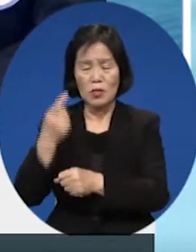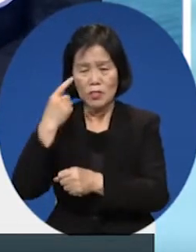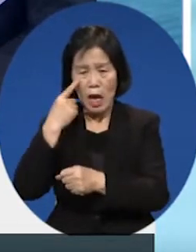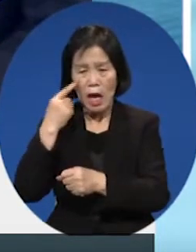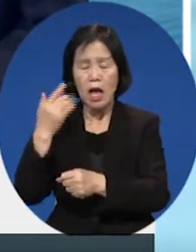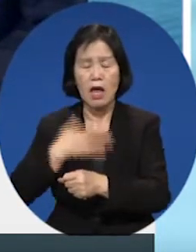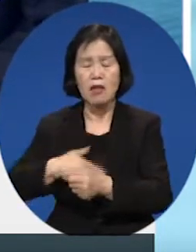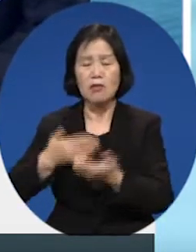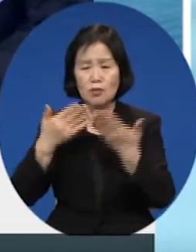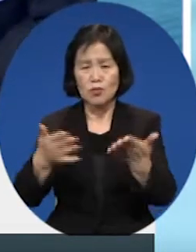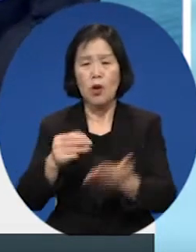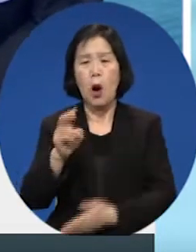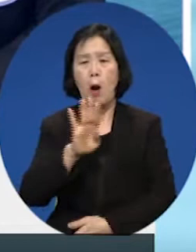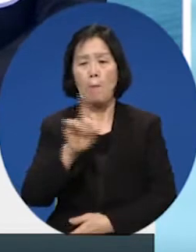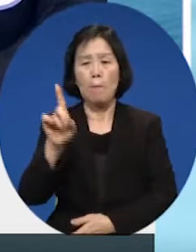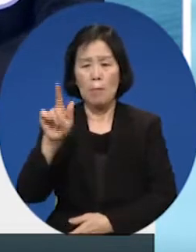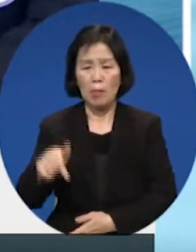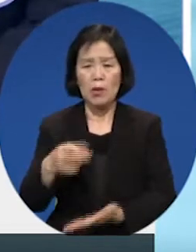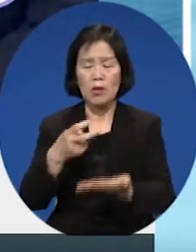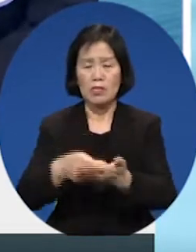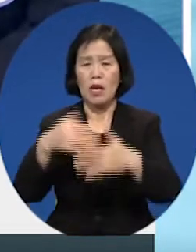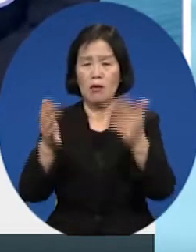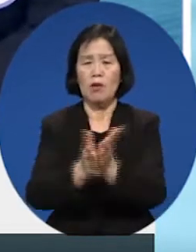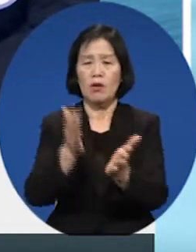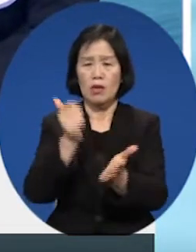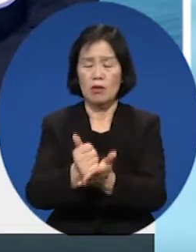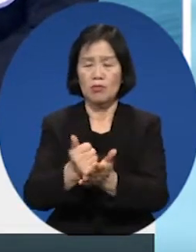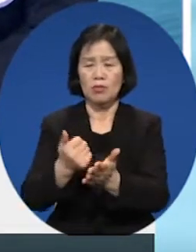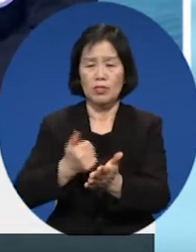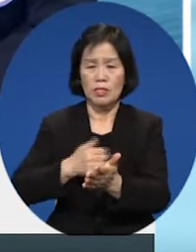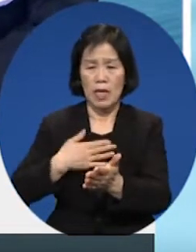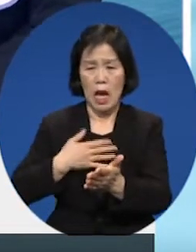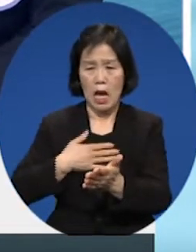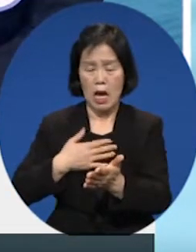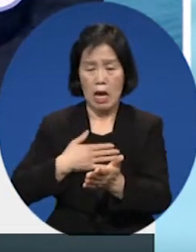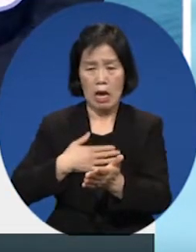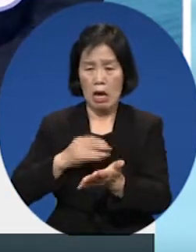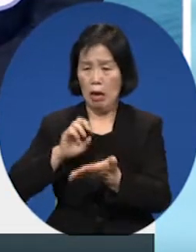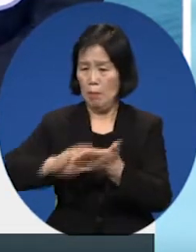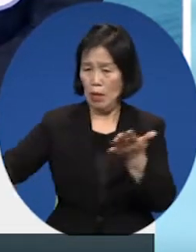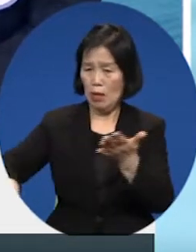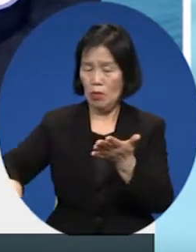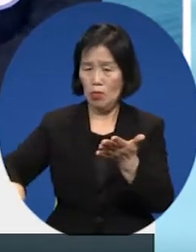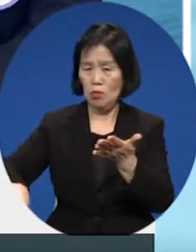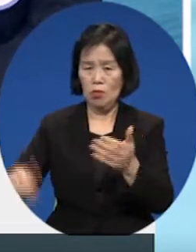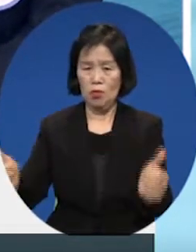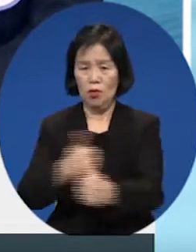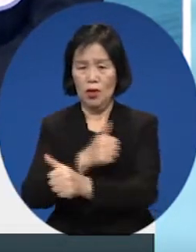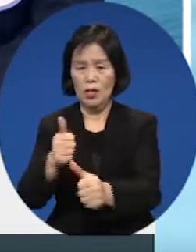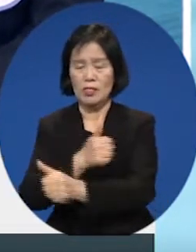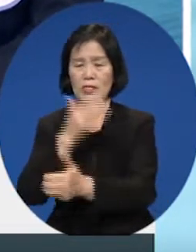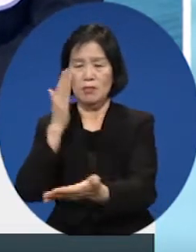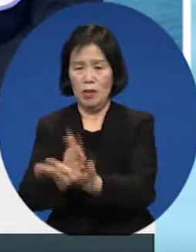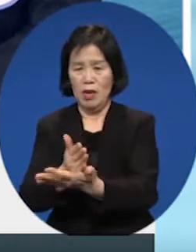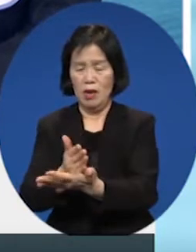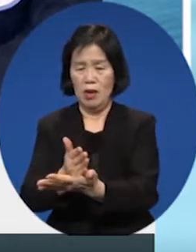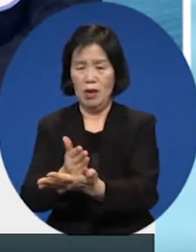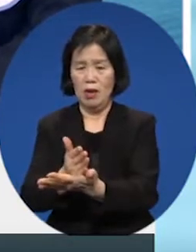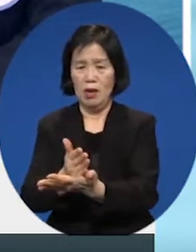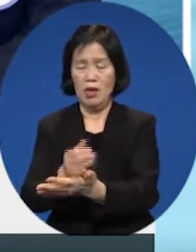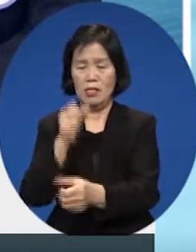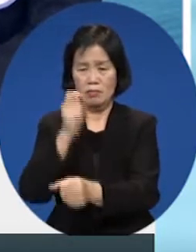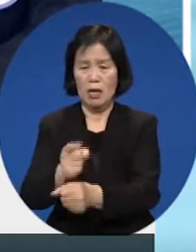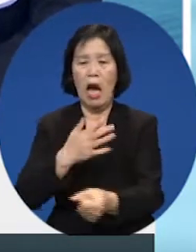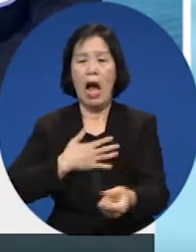법무장관 에게도 다시 한번 나 패 싱 해가지고 인사하지 마라 는 견고성 리앙 스의 이미지를 짓자 라고